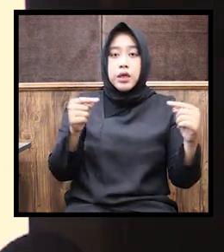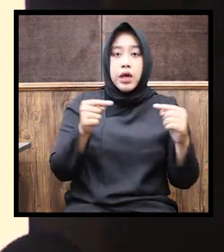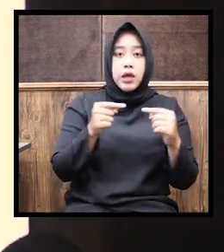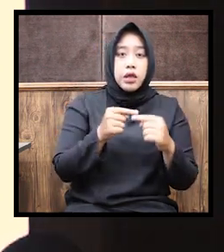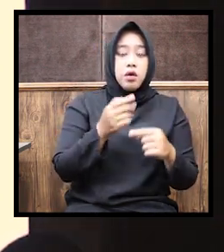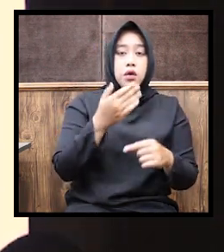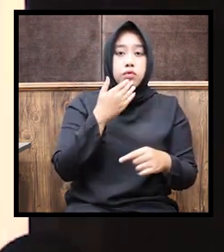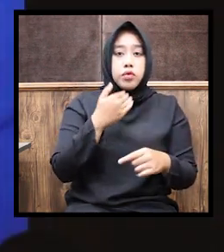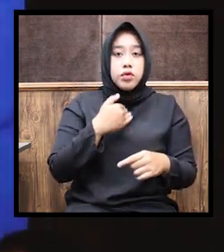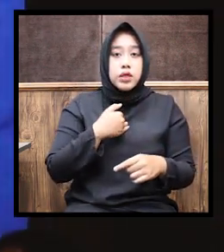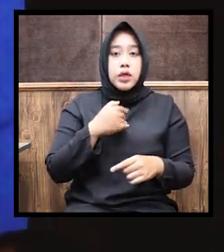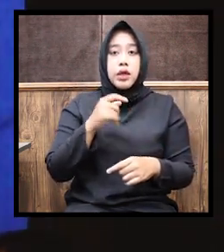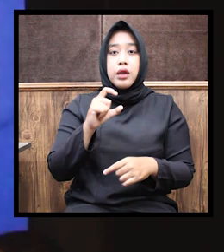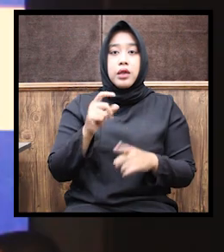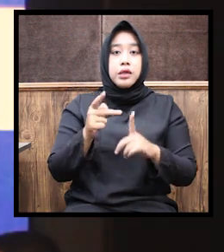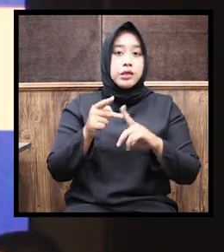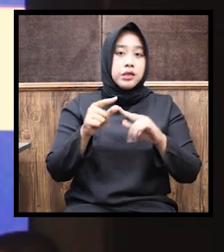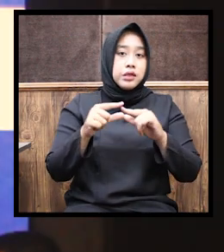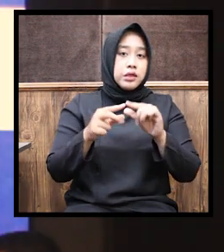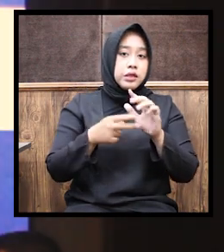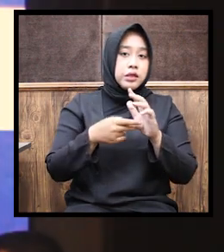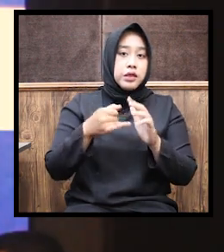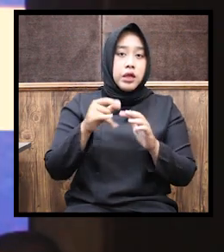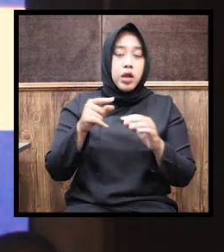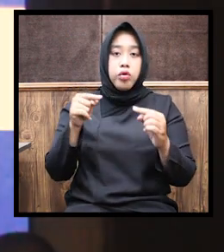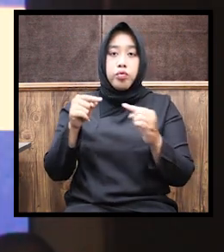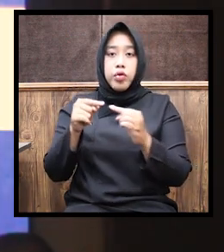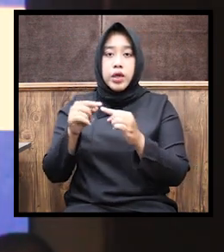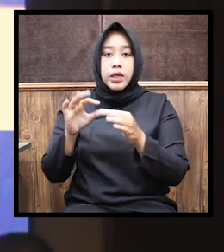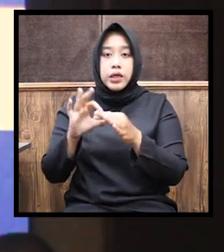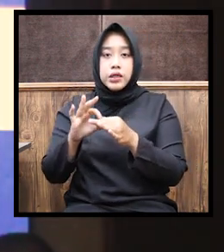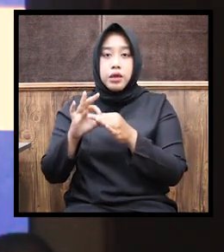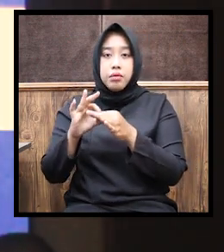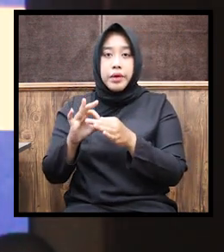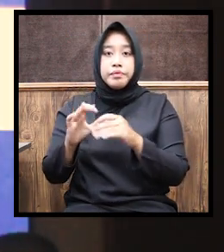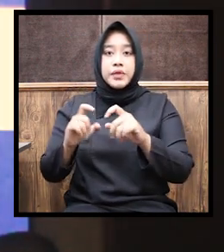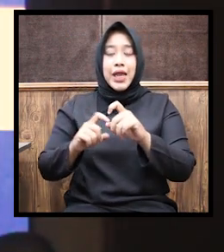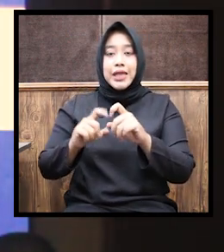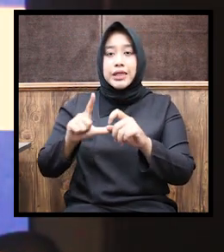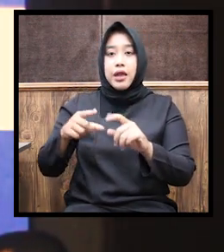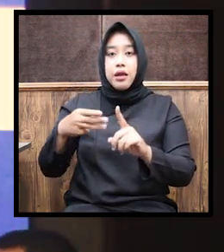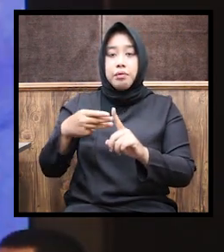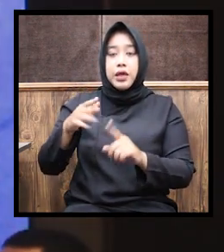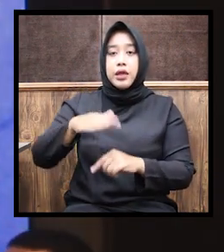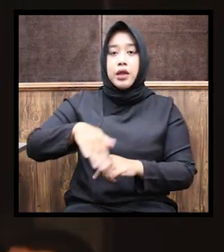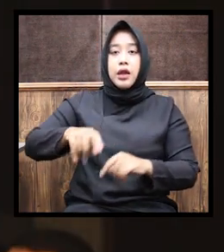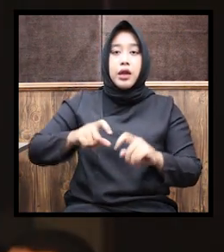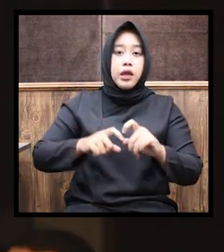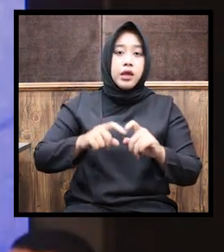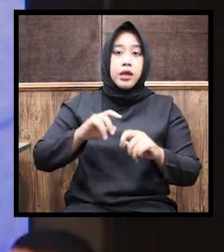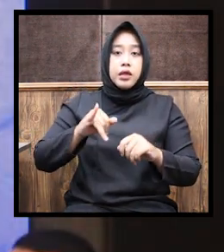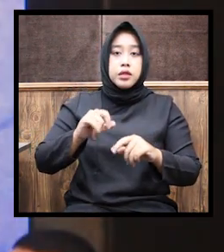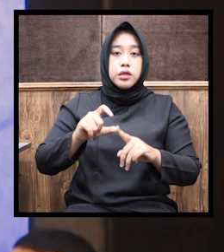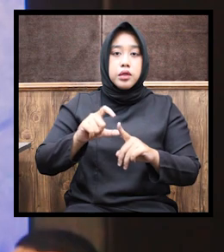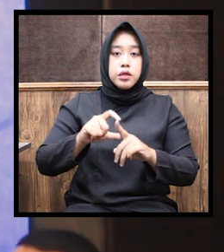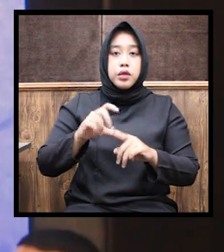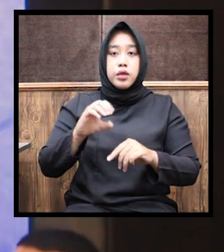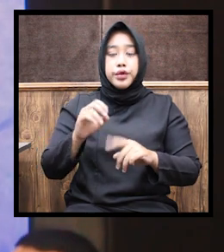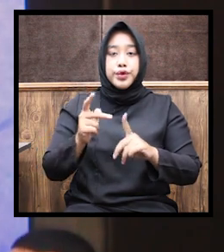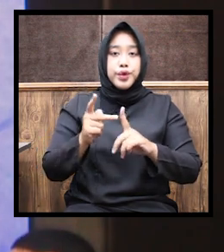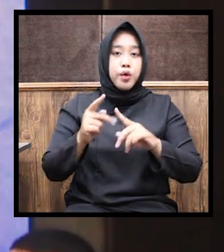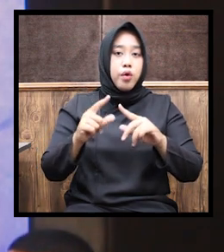dia punya channel di salah satu SLB Pak SLB di daerah Sidoharjo juga jadi